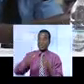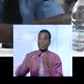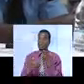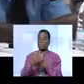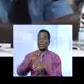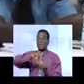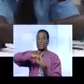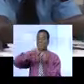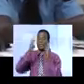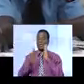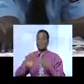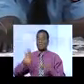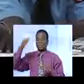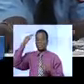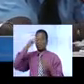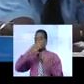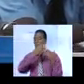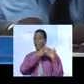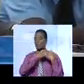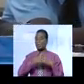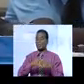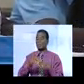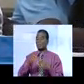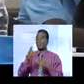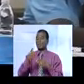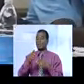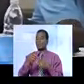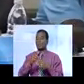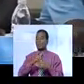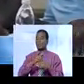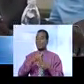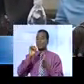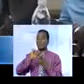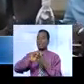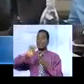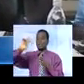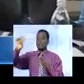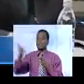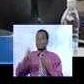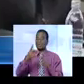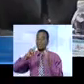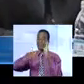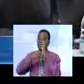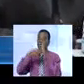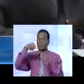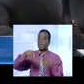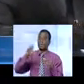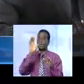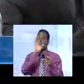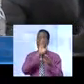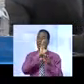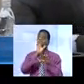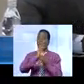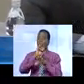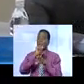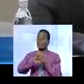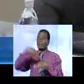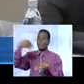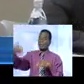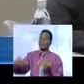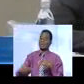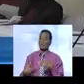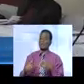ministre chargé de la Défense. Pour rappel, c'est la seconde fois que la Côte d'Ivoire abrite un séminaire sur